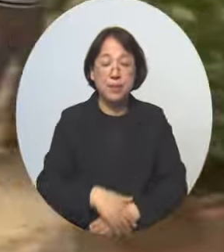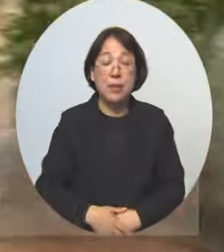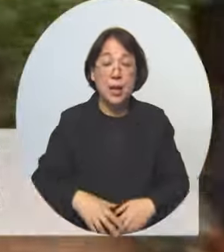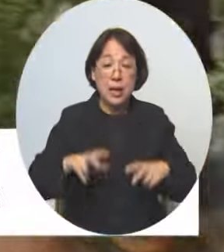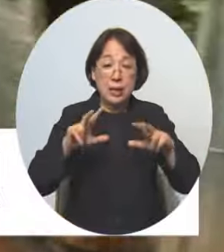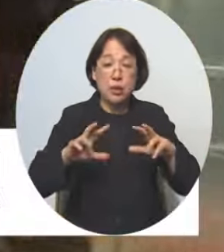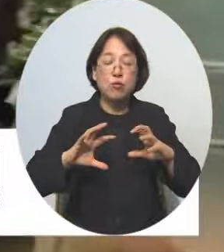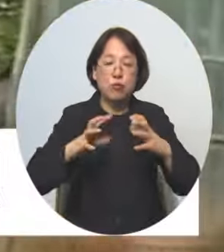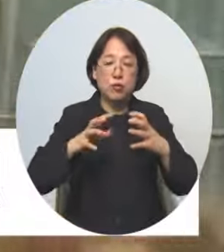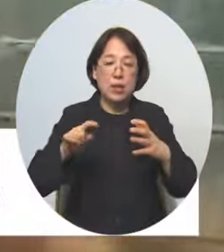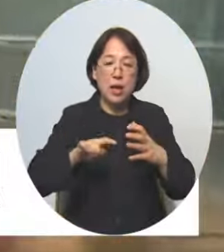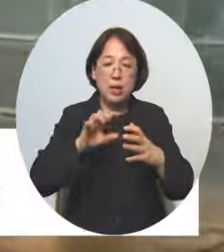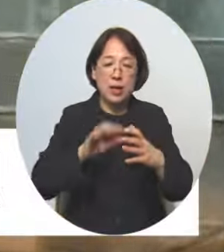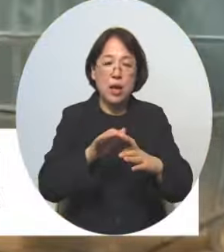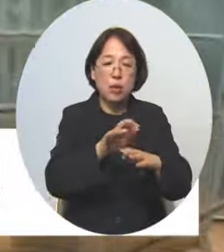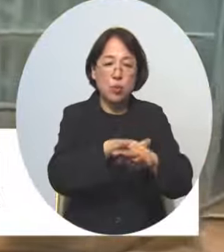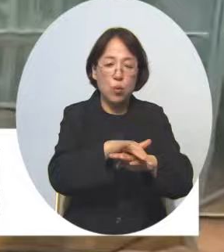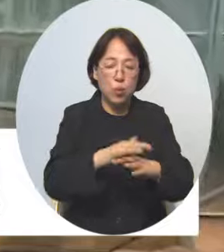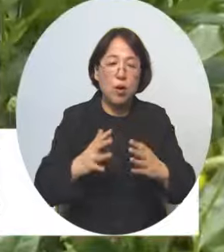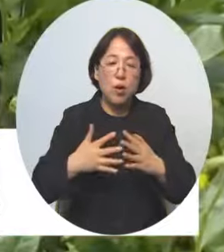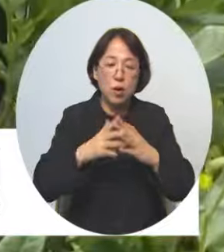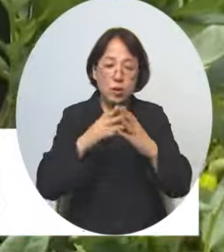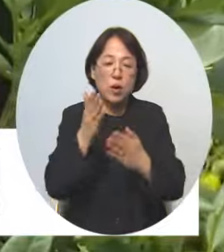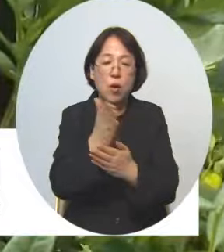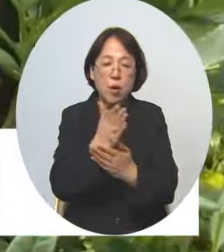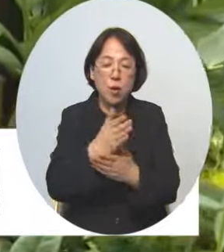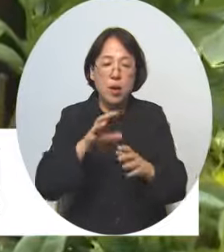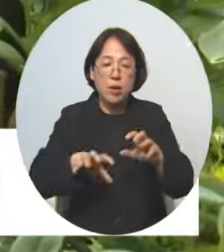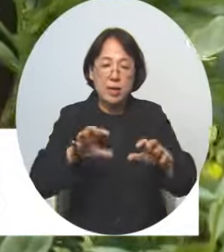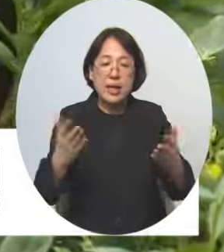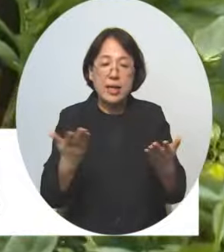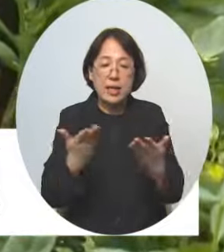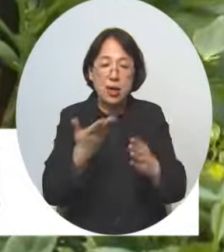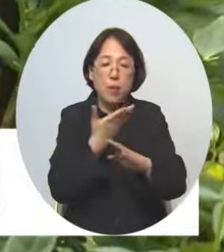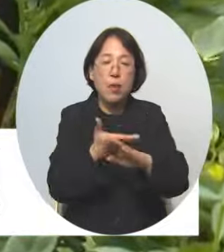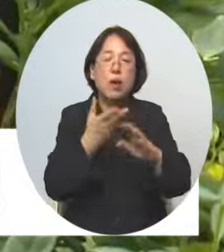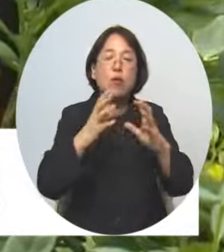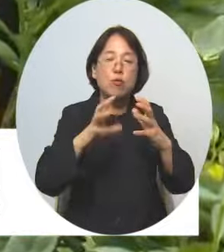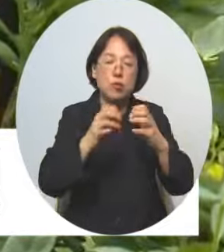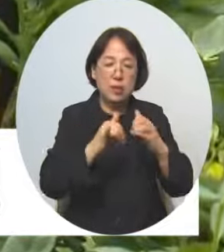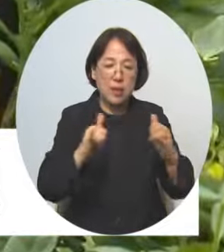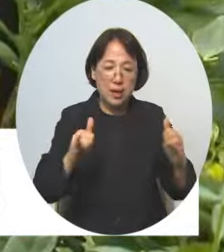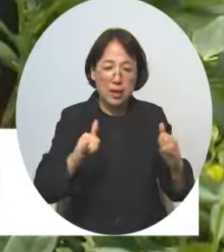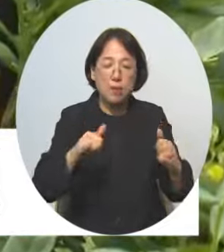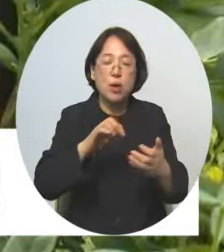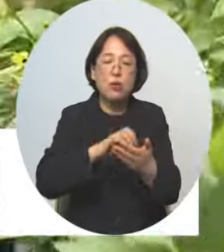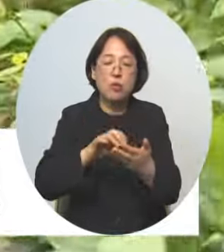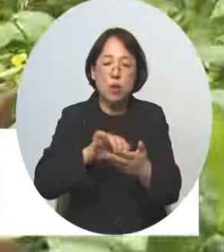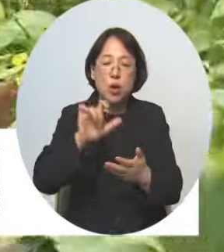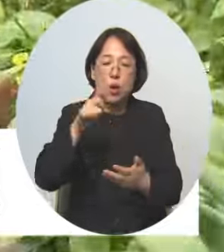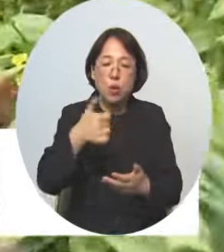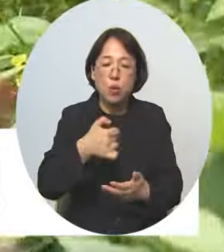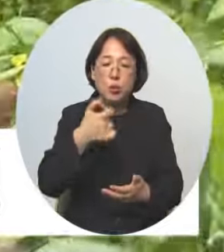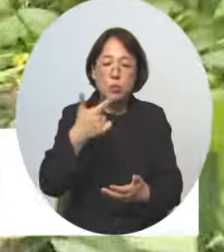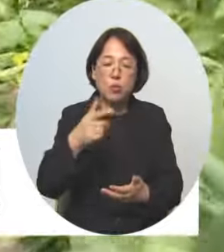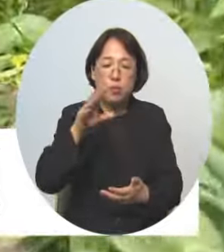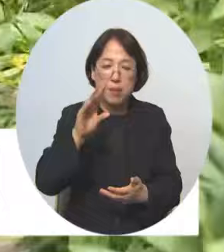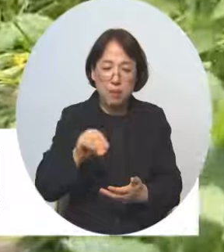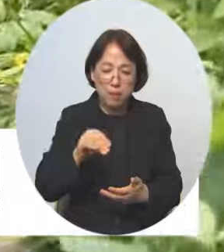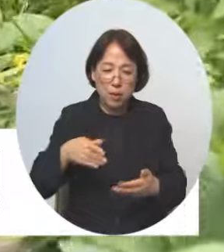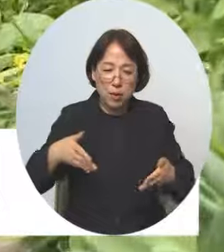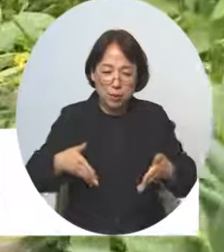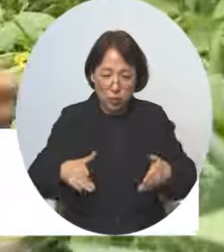현재 국내 농업과 건설업 등 현장에서 근무하고 있는 외국 인력은 약 56만 명입니다.